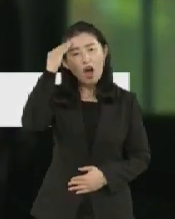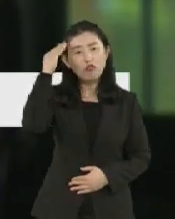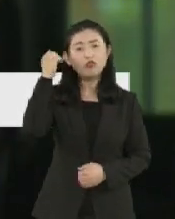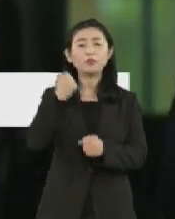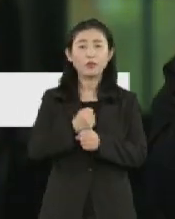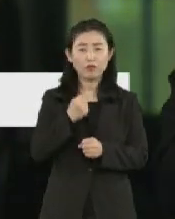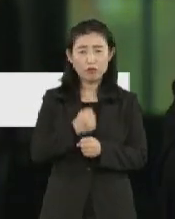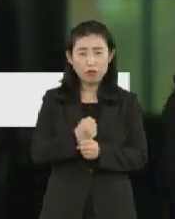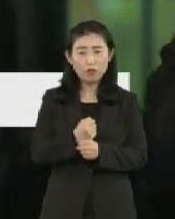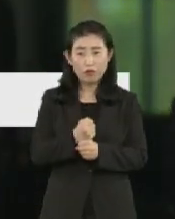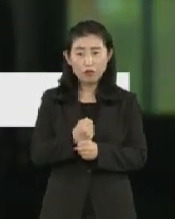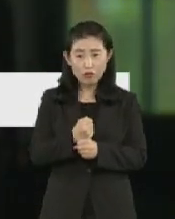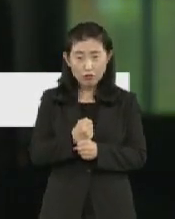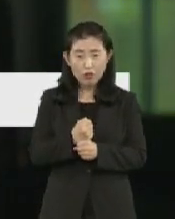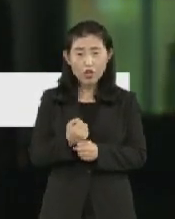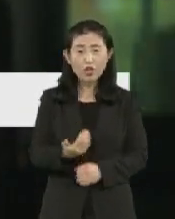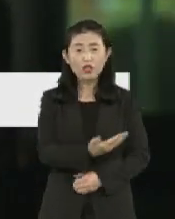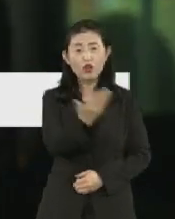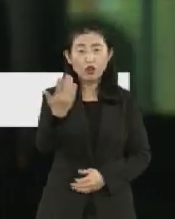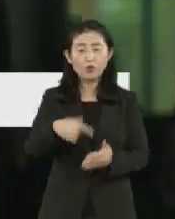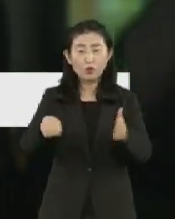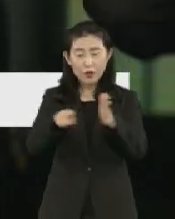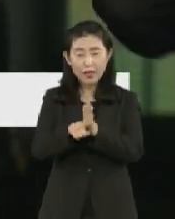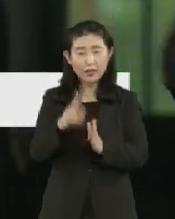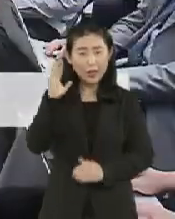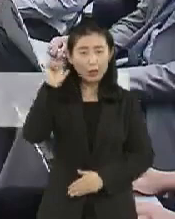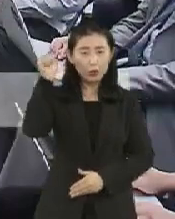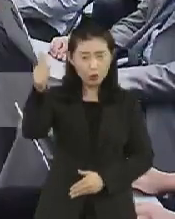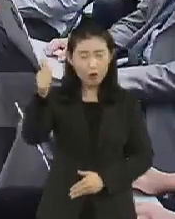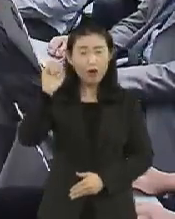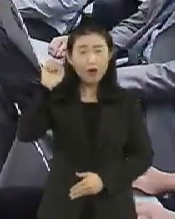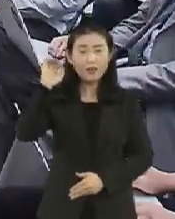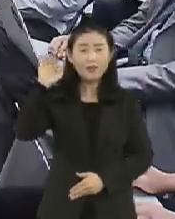만들은 여러분은 태 토너에 되겠습니다